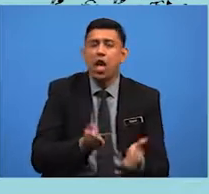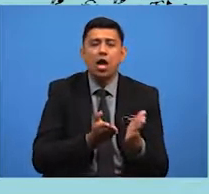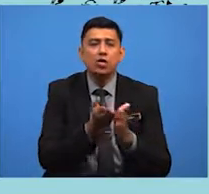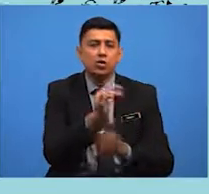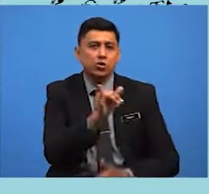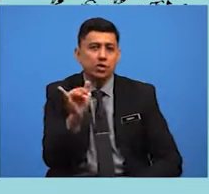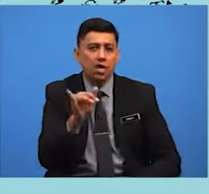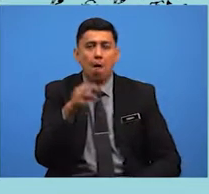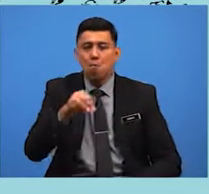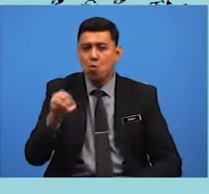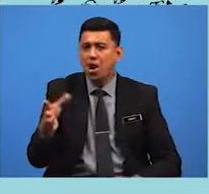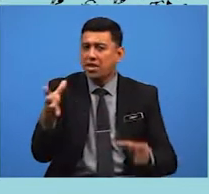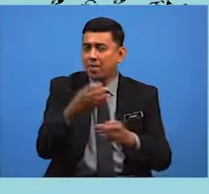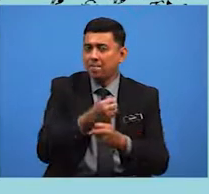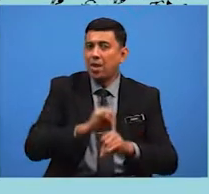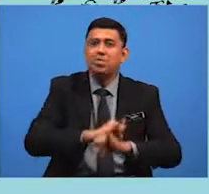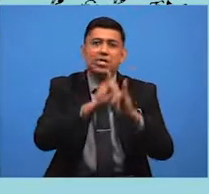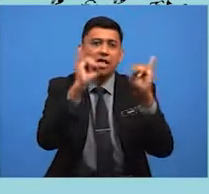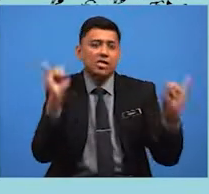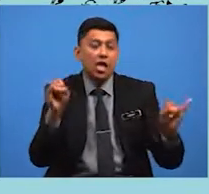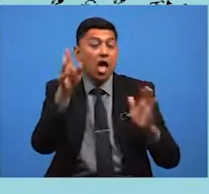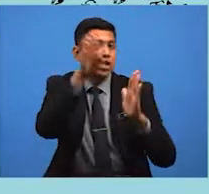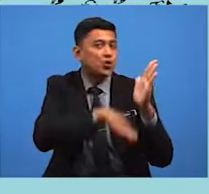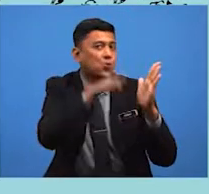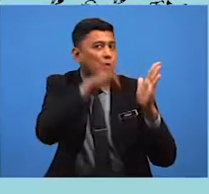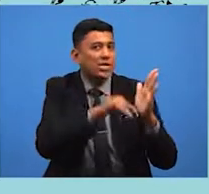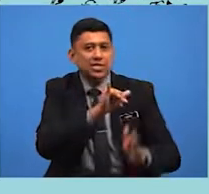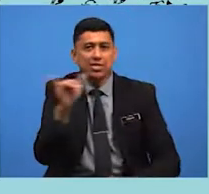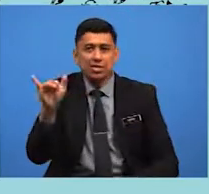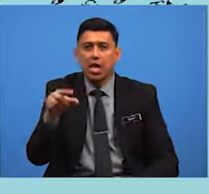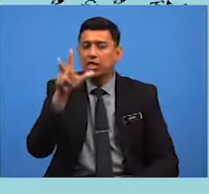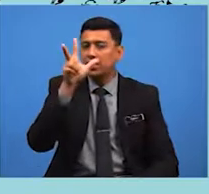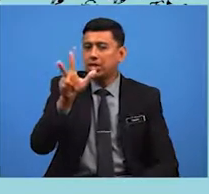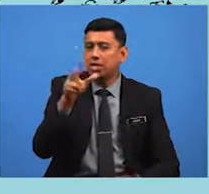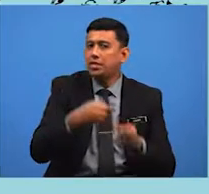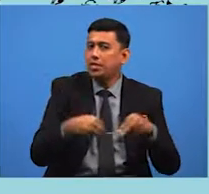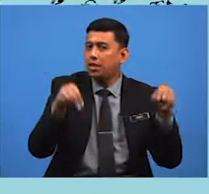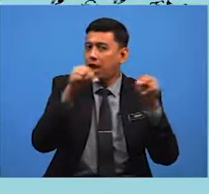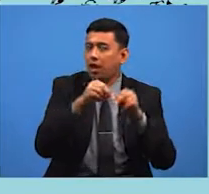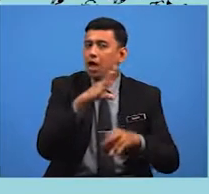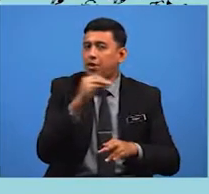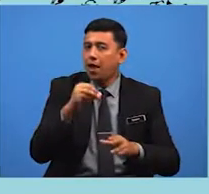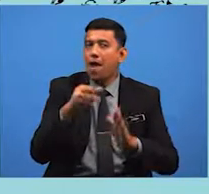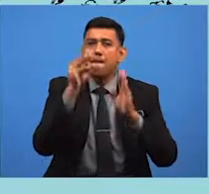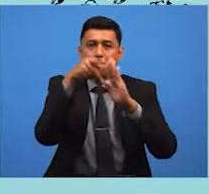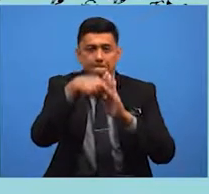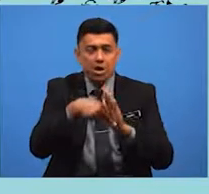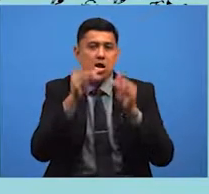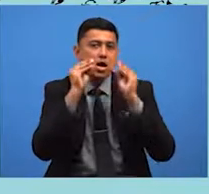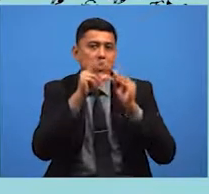Seterusnya, murid dapat menjelaskan sekurang-kurangnya tiga nilai dan